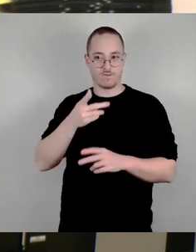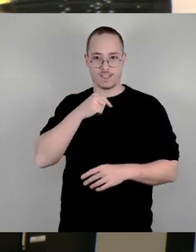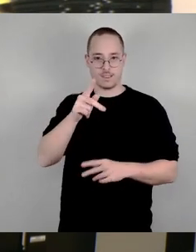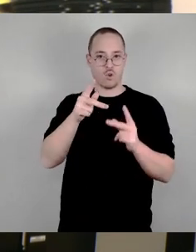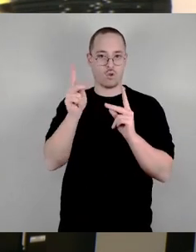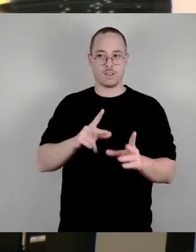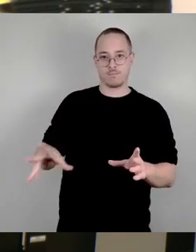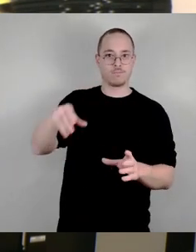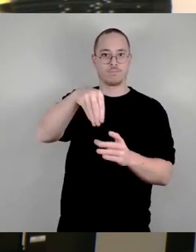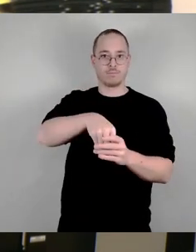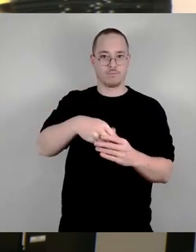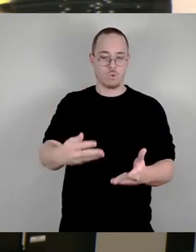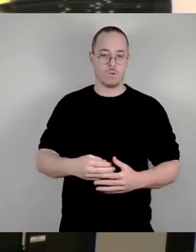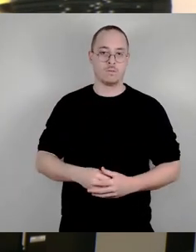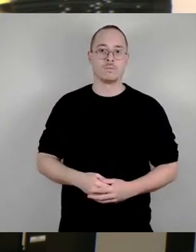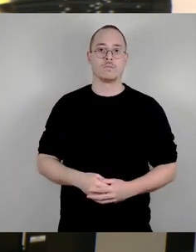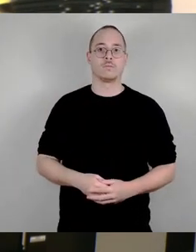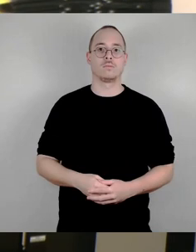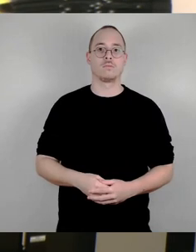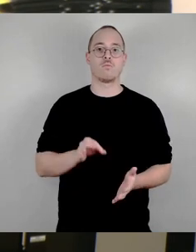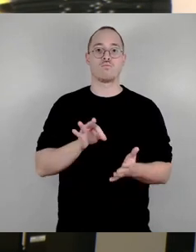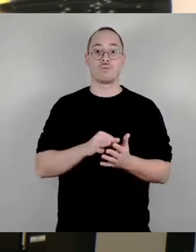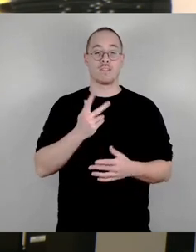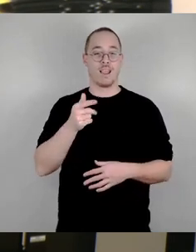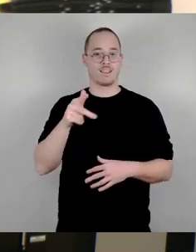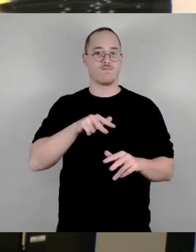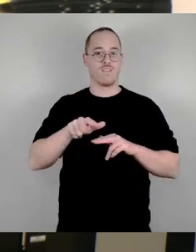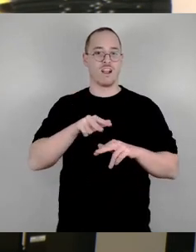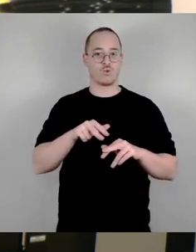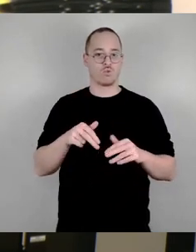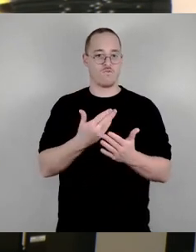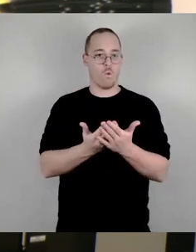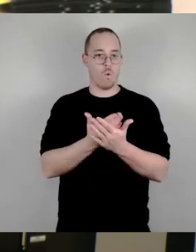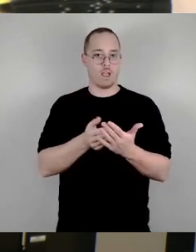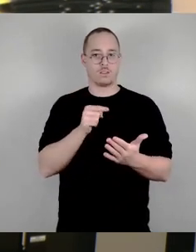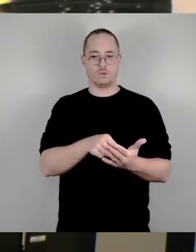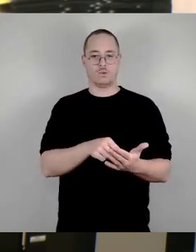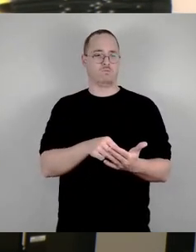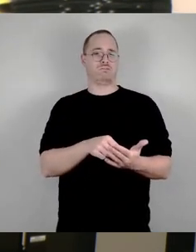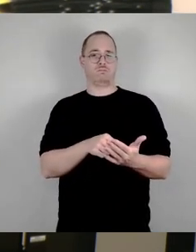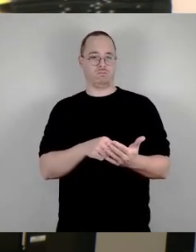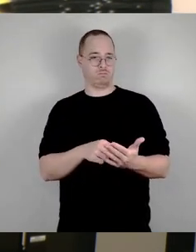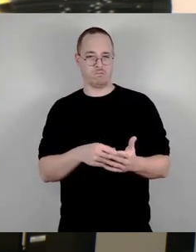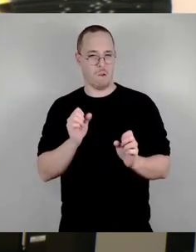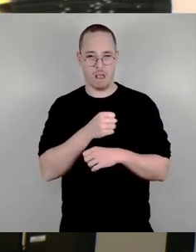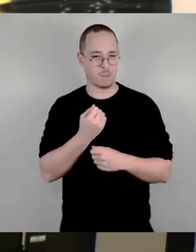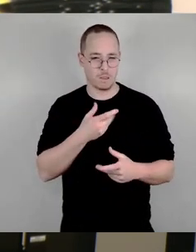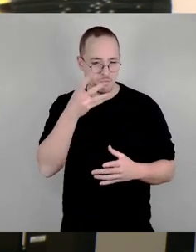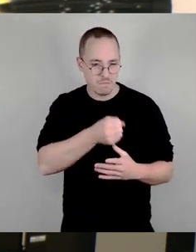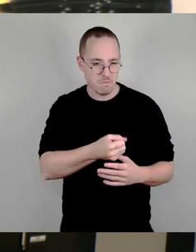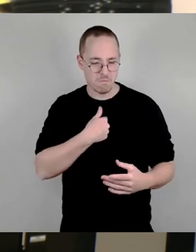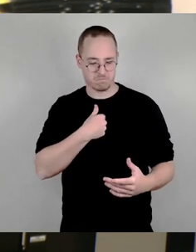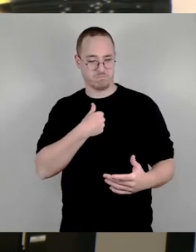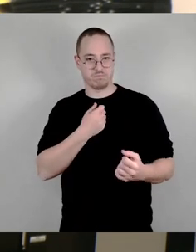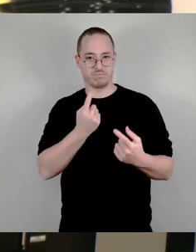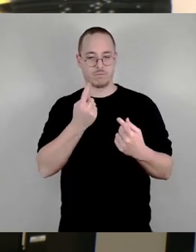die Verwaltungsvorlage, jetzt habe ich gerade gesehen, dass der Sportausschuss das jetzt maximal unübersichtlich gestaltet hat. Also dieser Punkt sollte dann dort unter